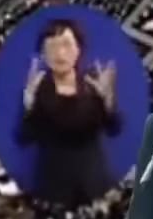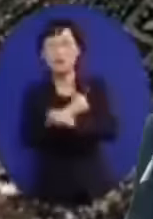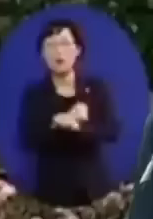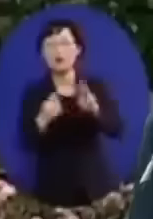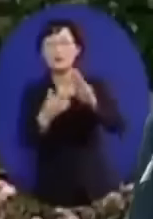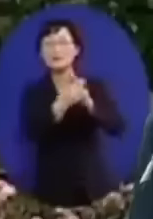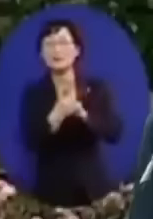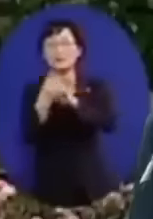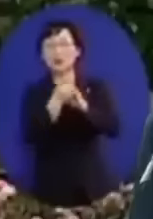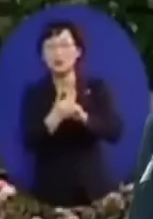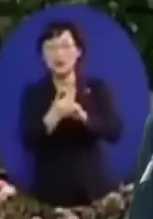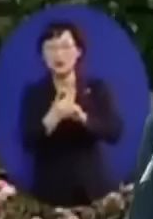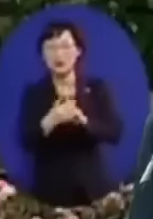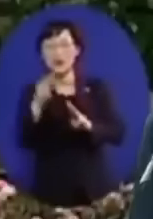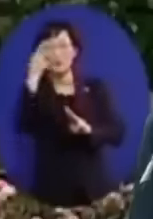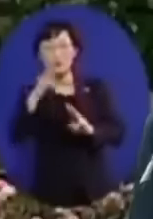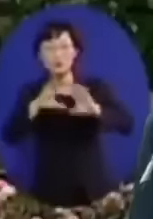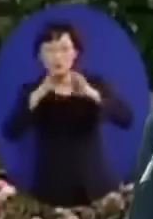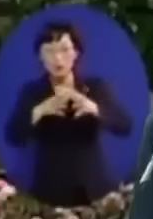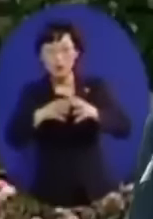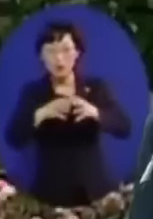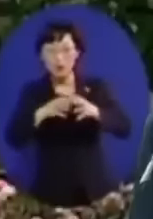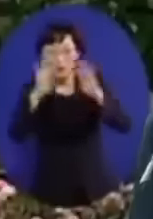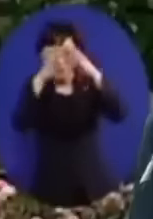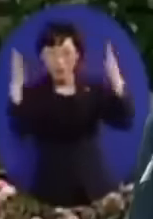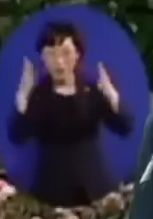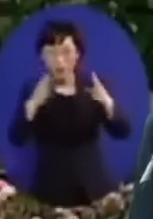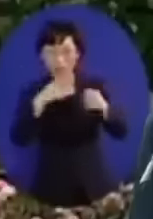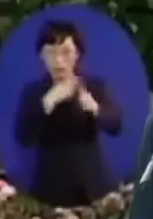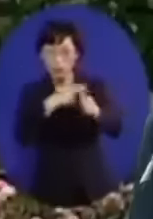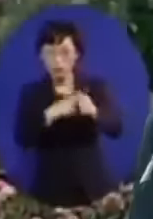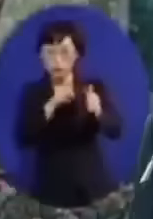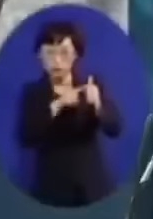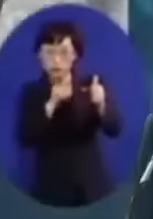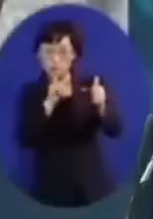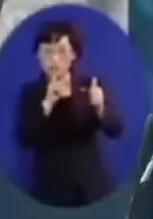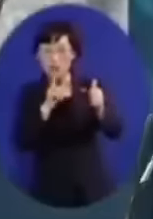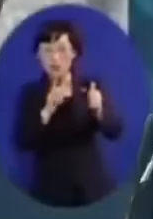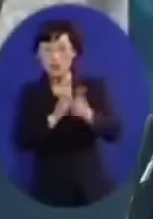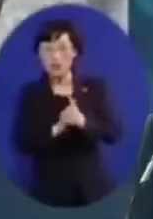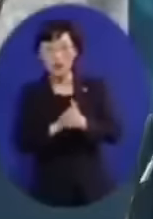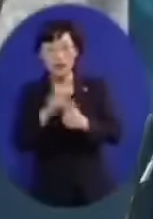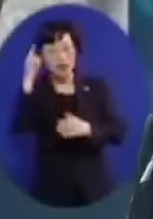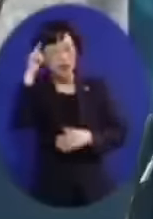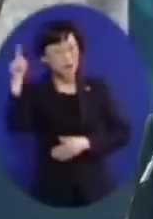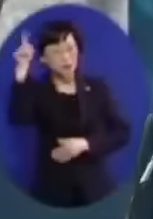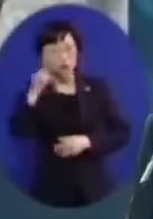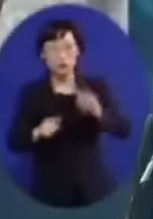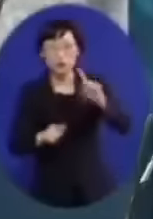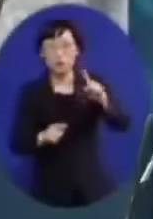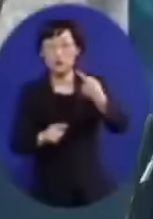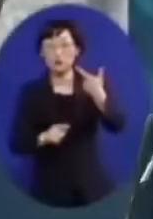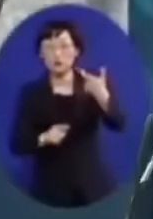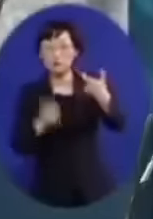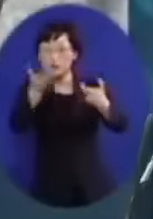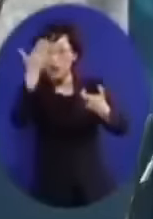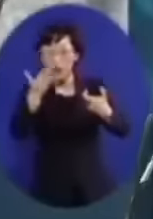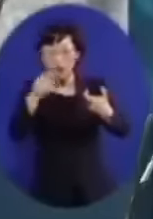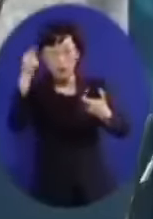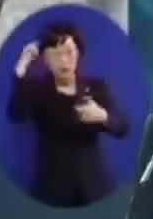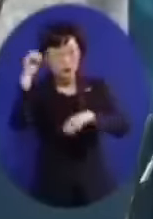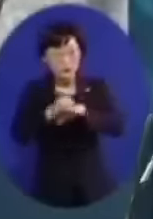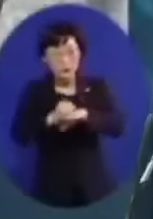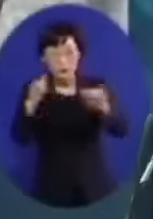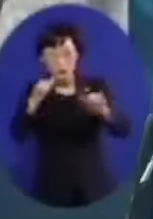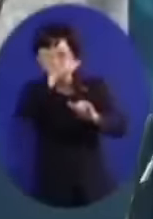삼총사다. 미국 스탠퍼드 대학교 심리학 교수인 루이스 스터먼은 IQ 160 이상의 천재들의 일생을